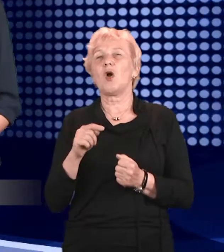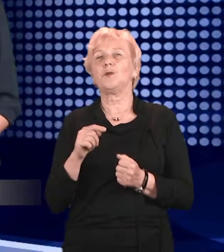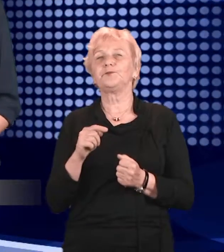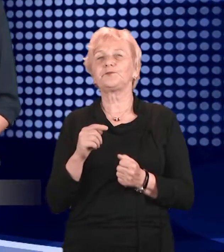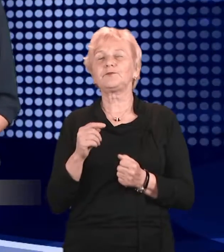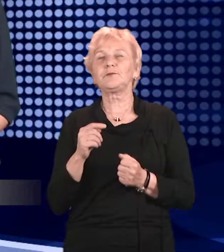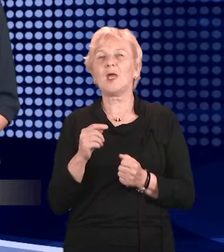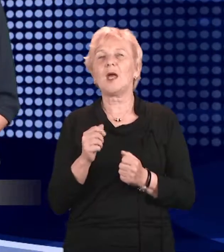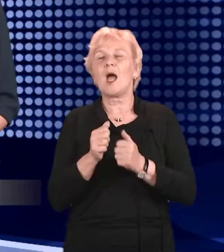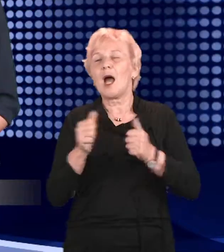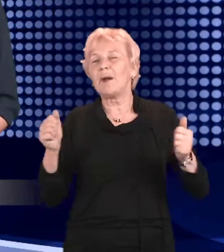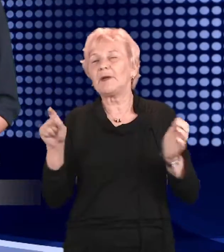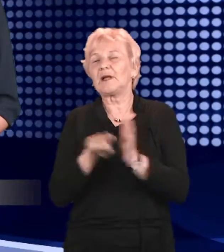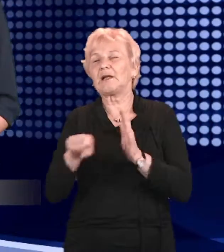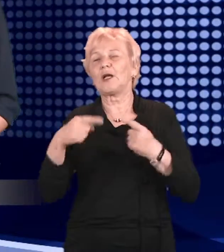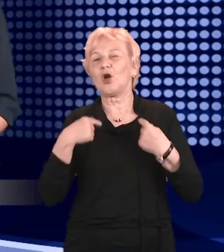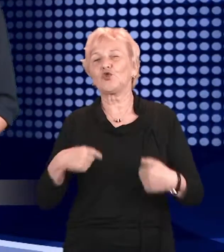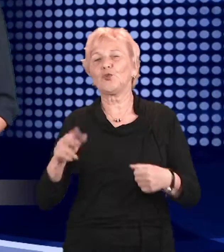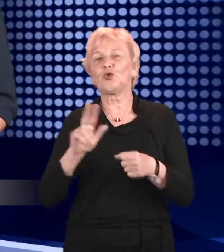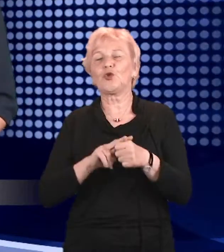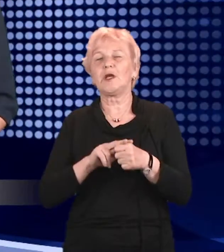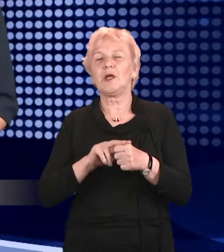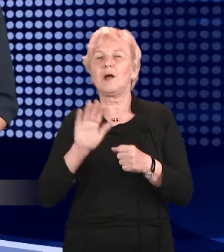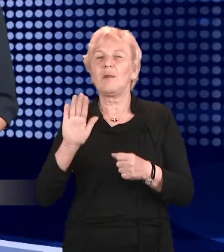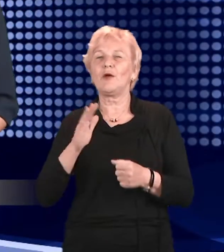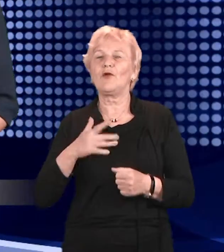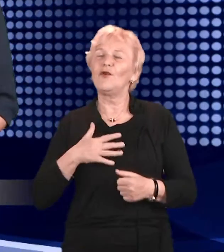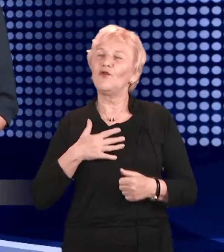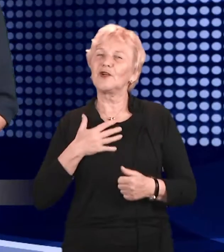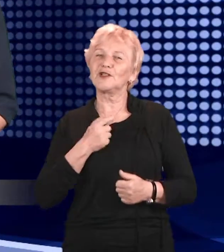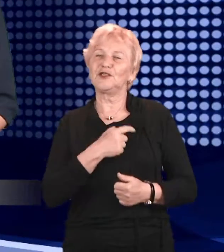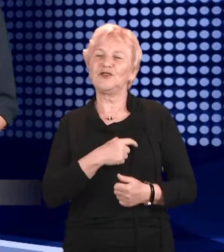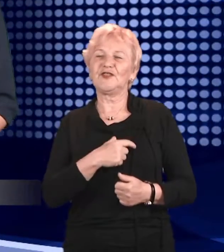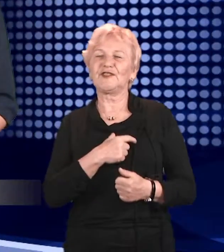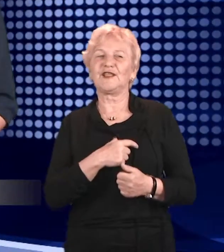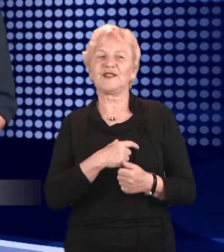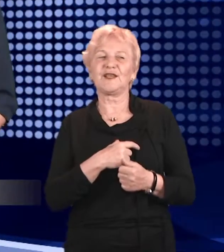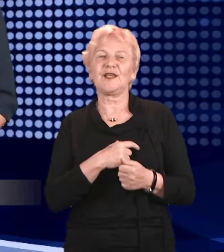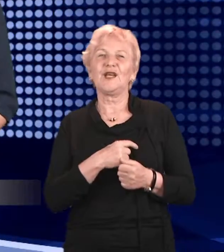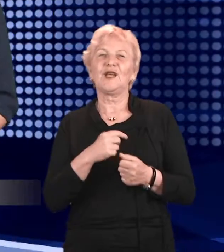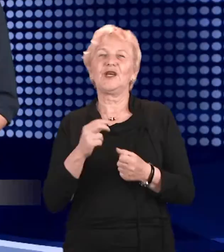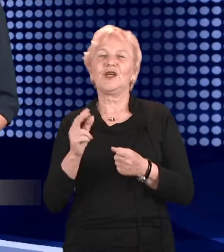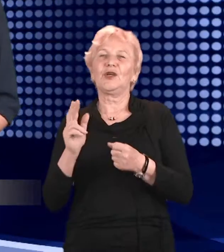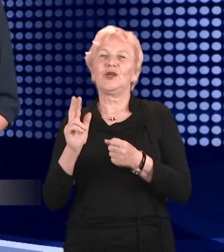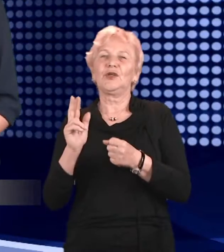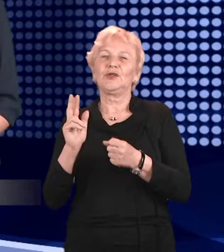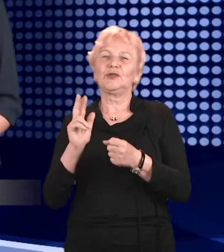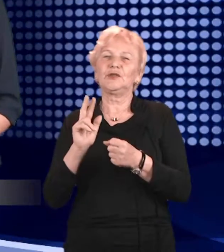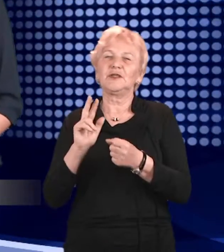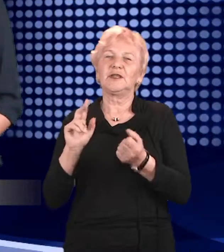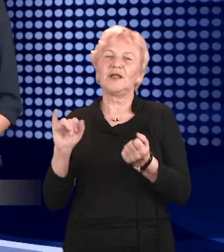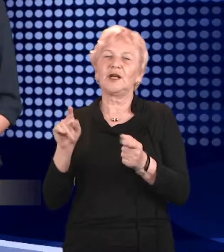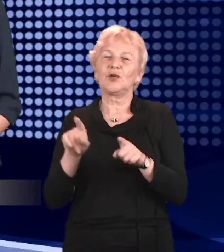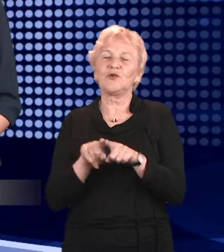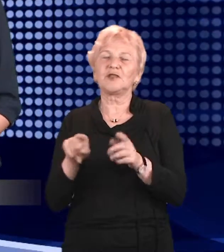To apel do tych, którzy mają otwarte serce i jego wrażliwą zawartością chcą dzielić się z innymi. Niezmiennie i